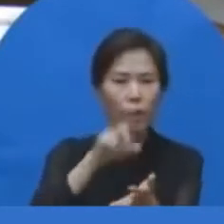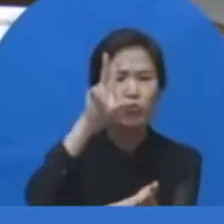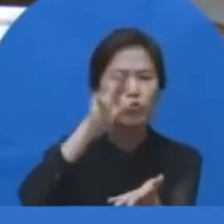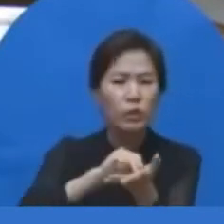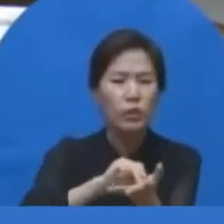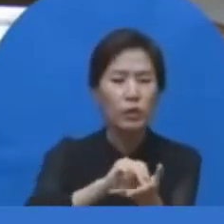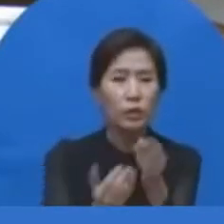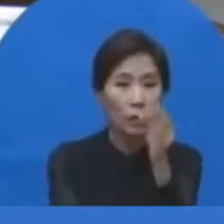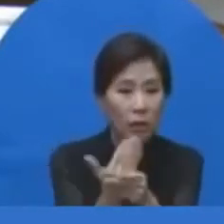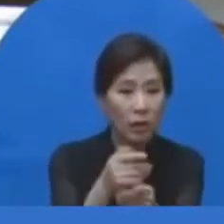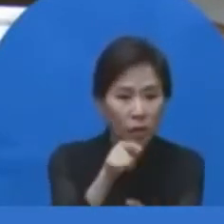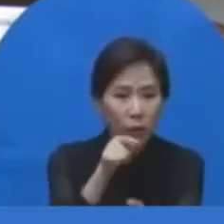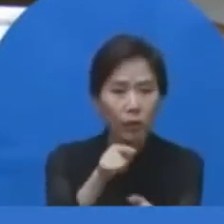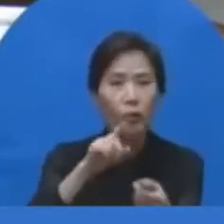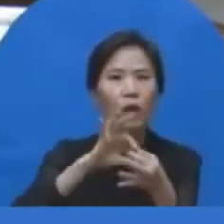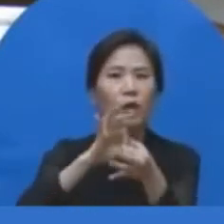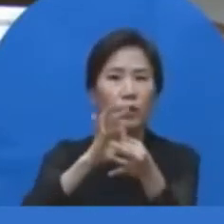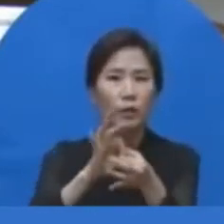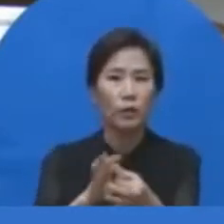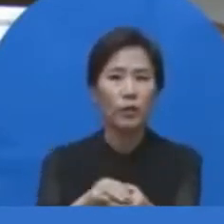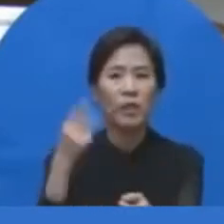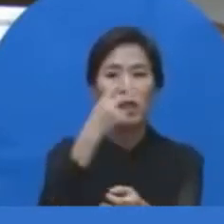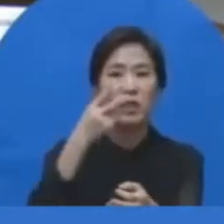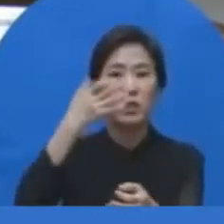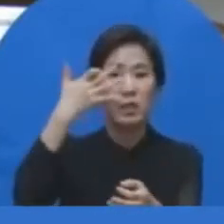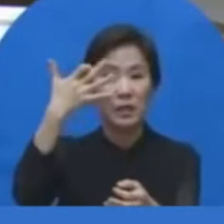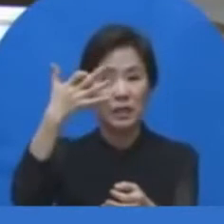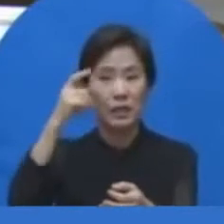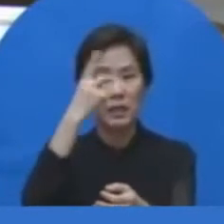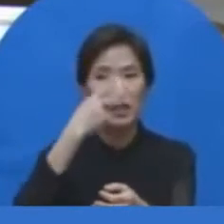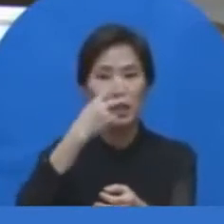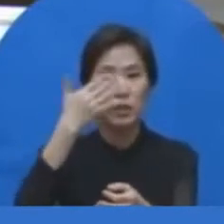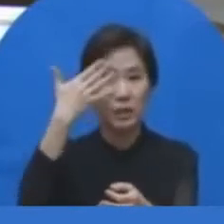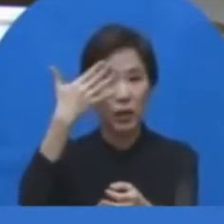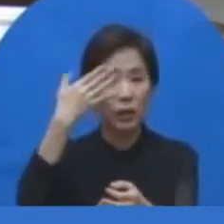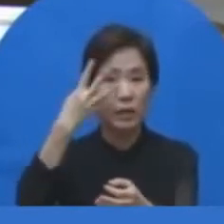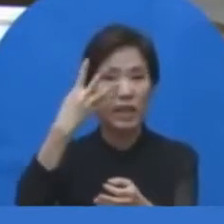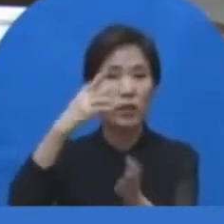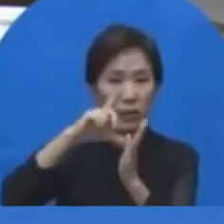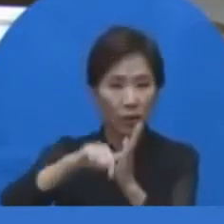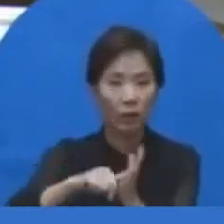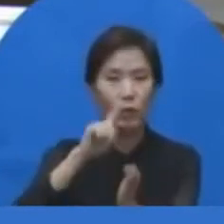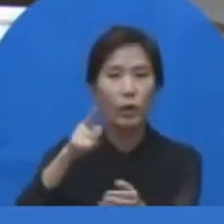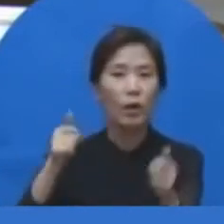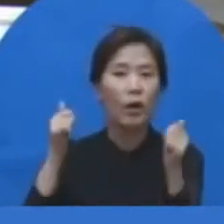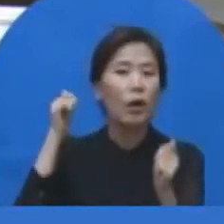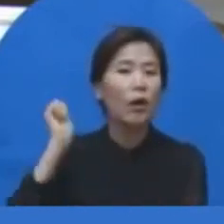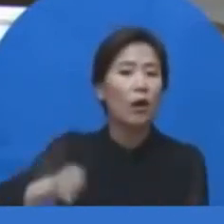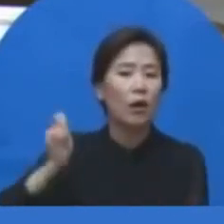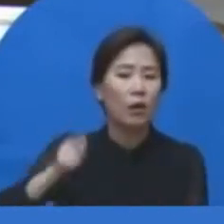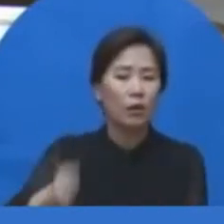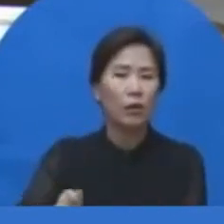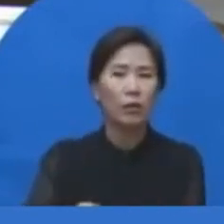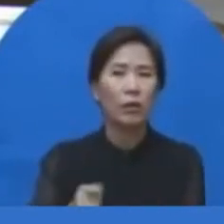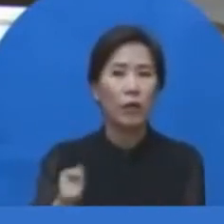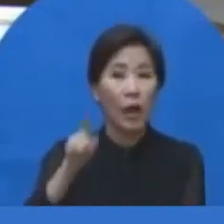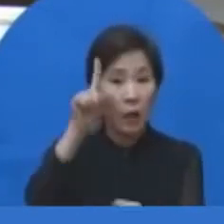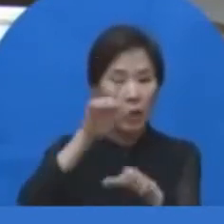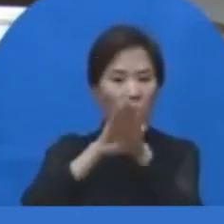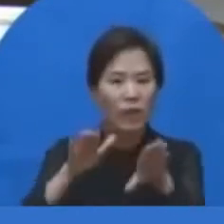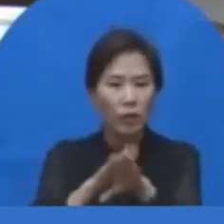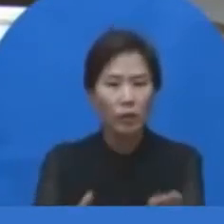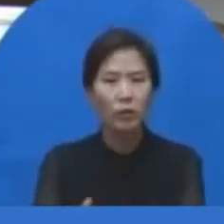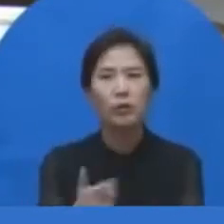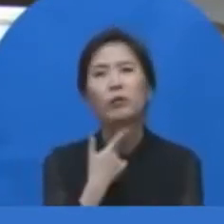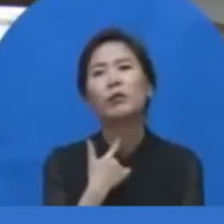많은 그 문제점을 2004년 서울 여성노조 사건 판결을 통해서 우리 사법부가 입법 이전에도 해결한 바가 있다.